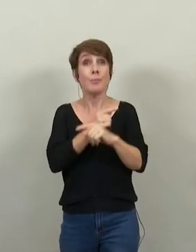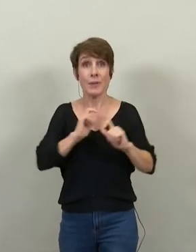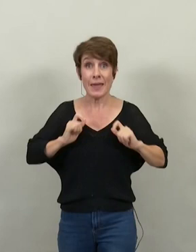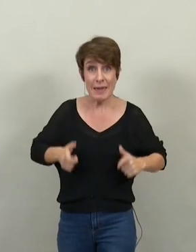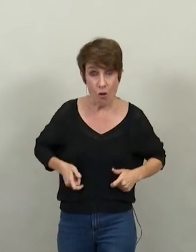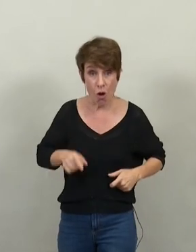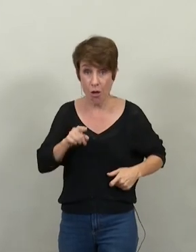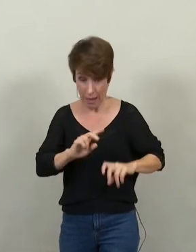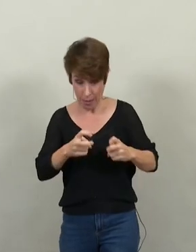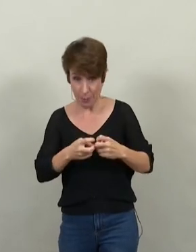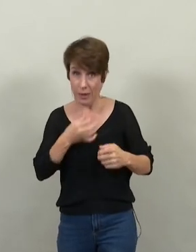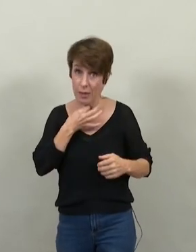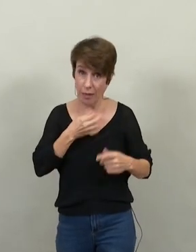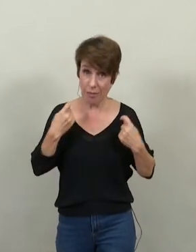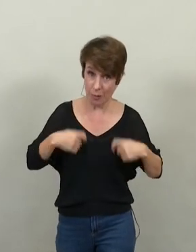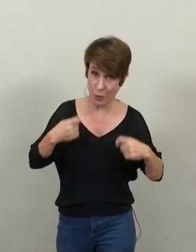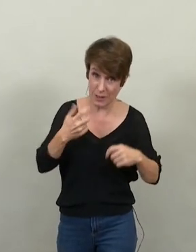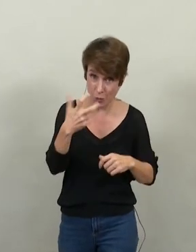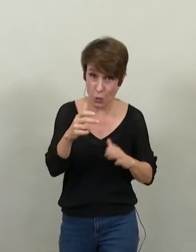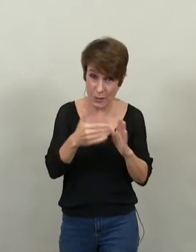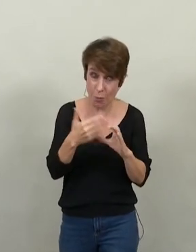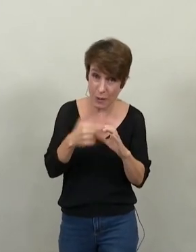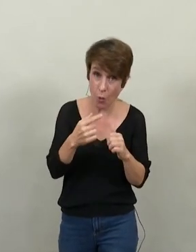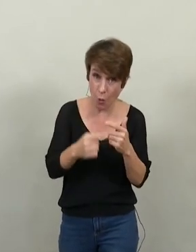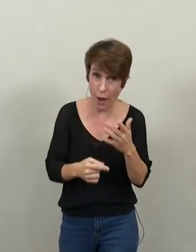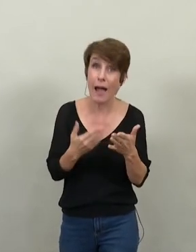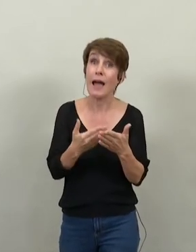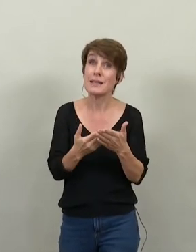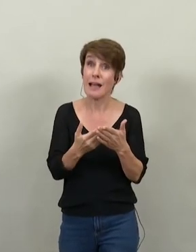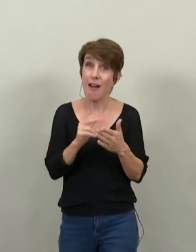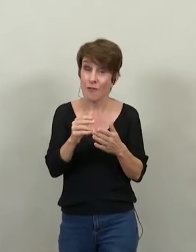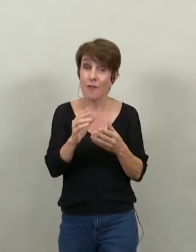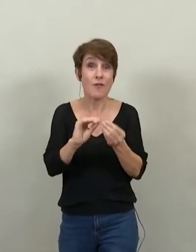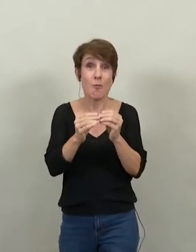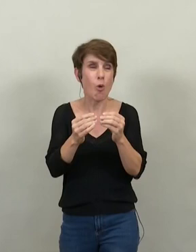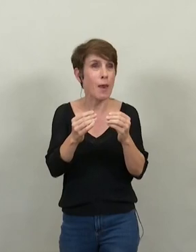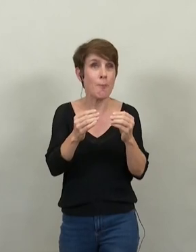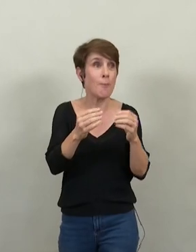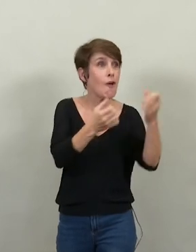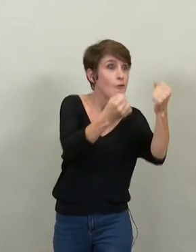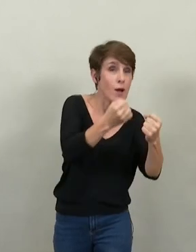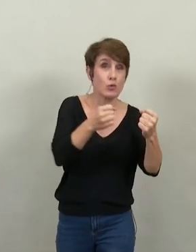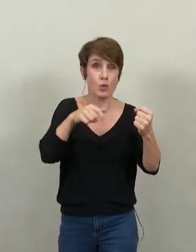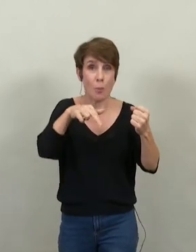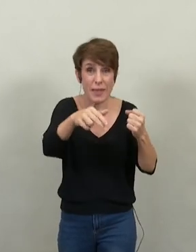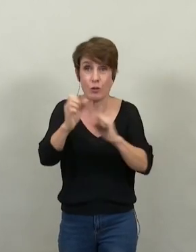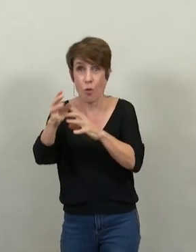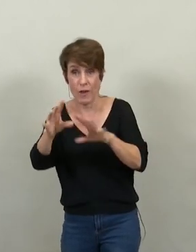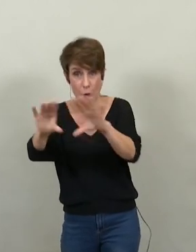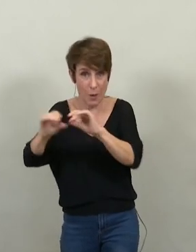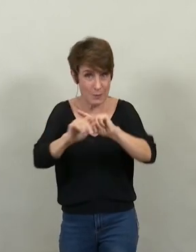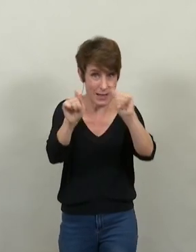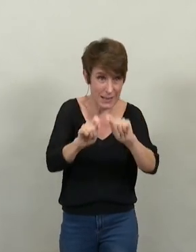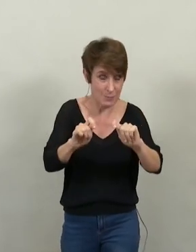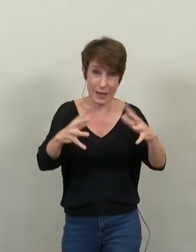toutes celles qui vont être faites va va-t-elle répondre à ces problème de cohabitation non non s'il y a une éducation à faire comme l'a dit dominiic